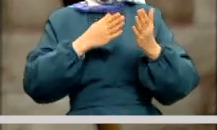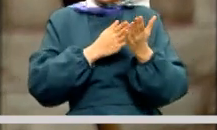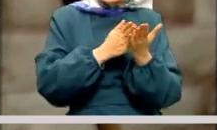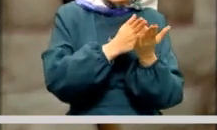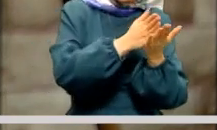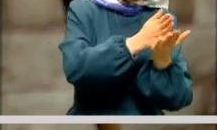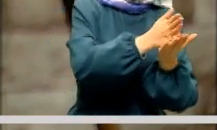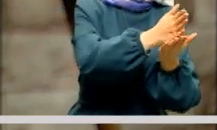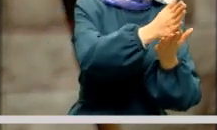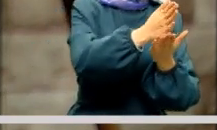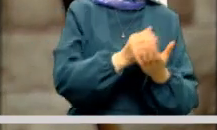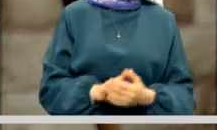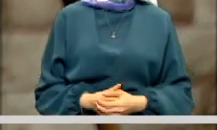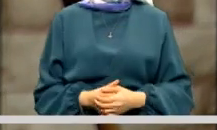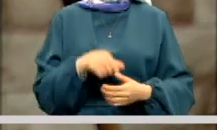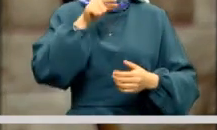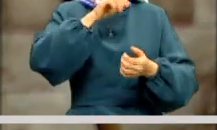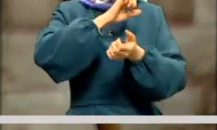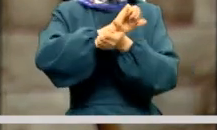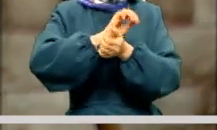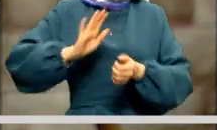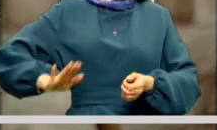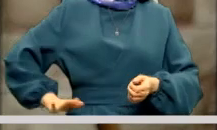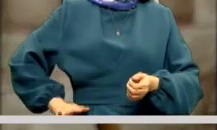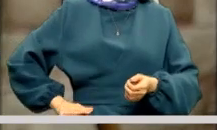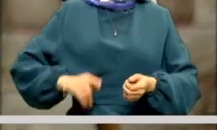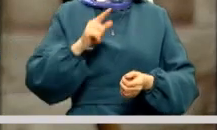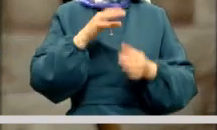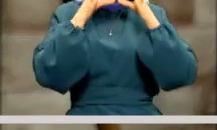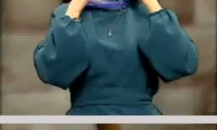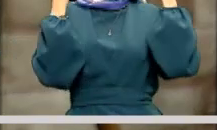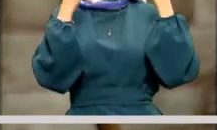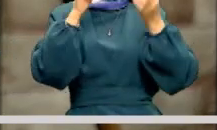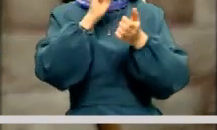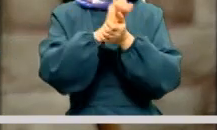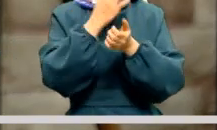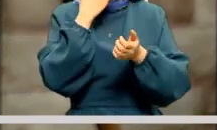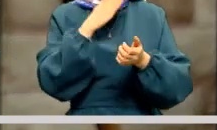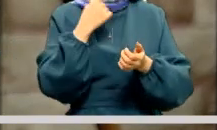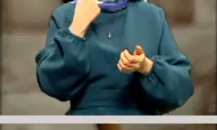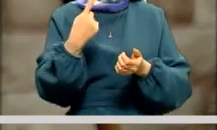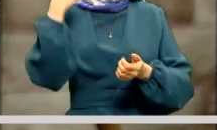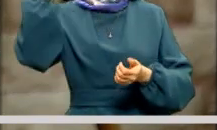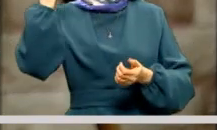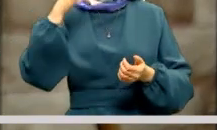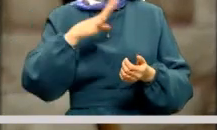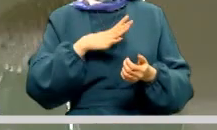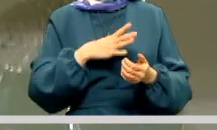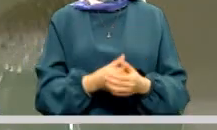herhalde O aileden o çocuktan daha Bahtiyar ve mutlu bir aile olamaz diye düşünüyorum